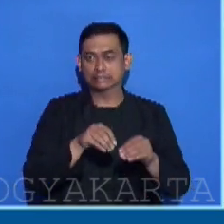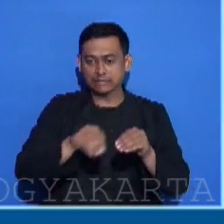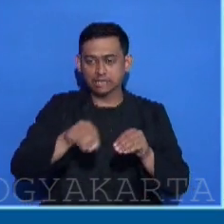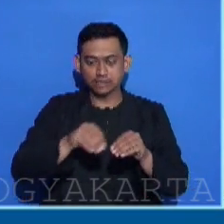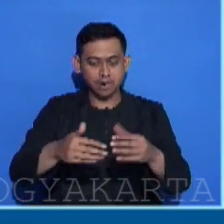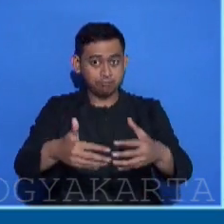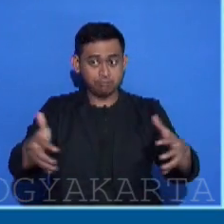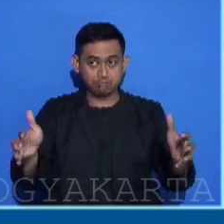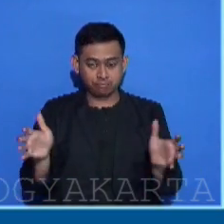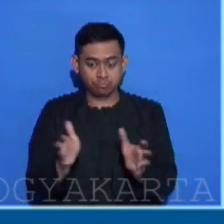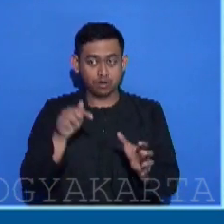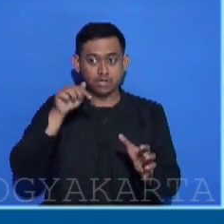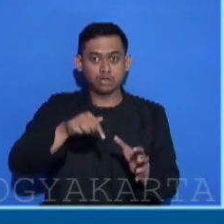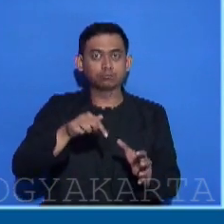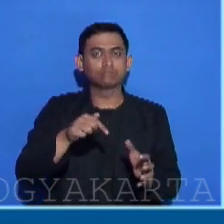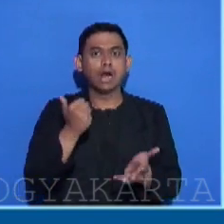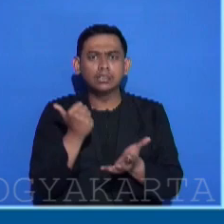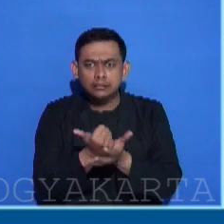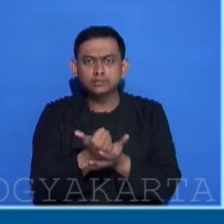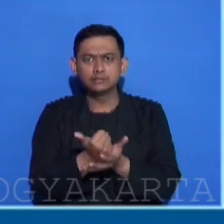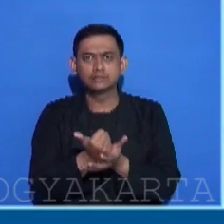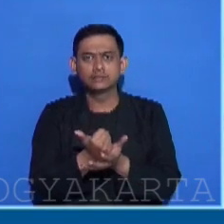panganaking Kentolan l